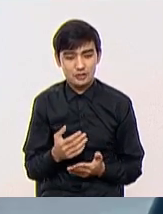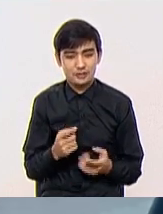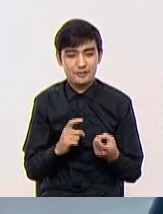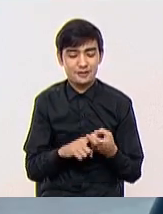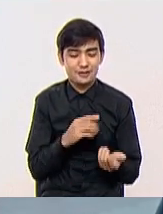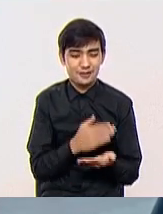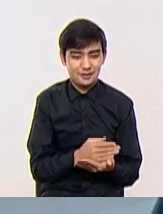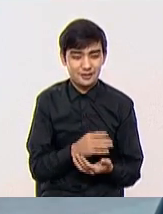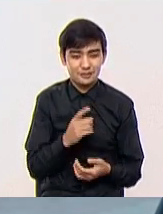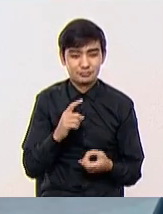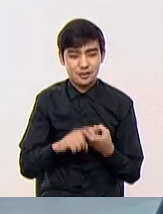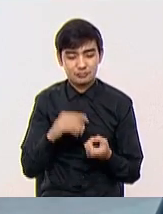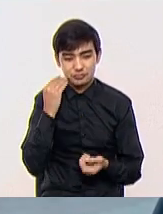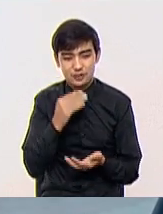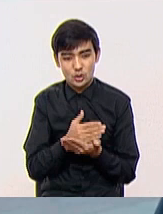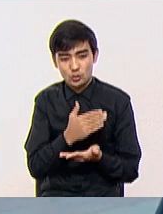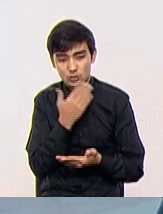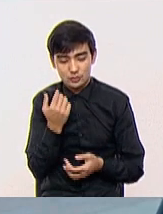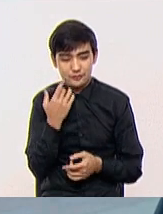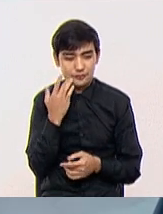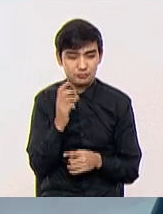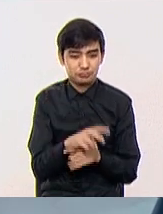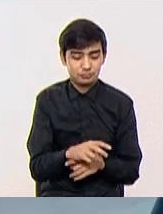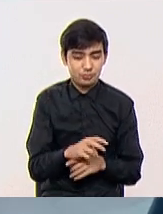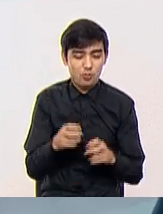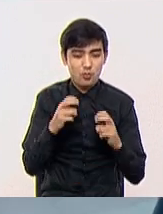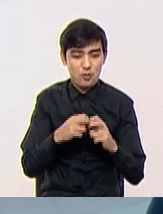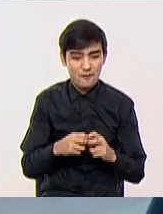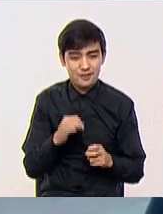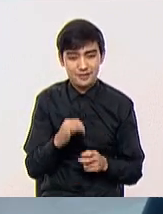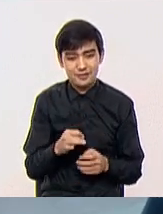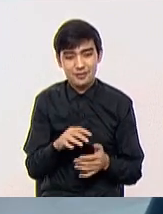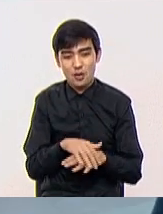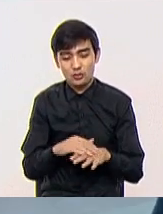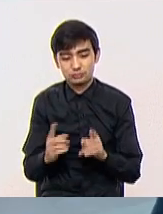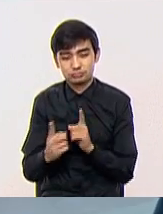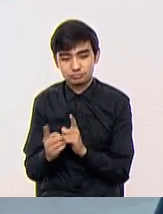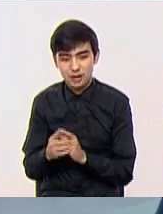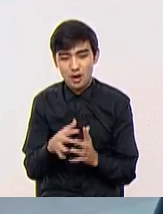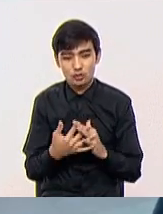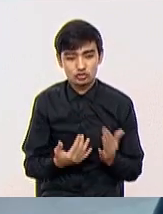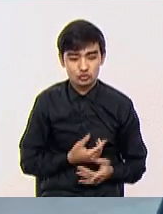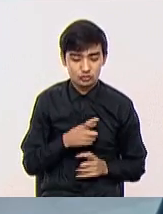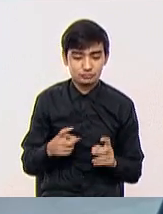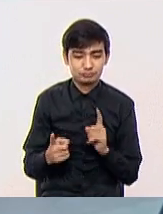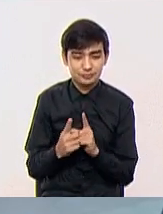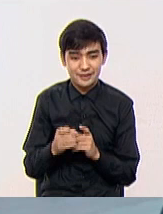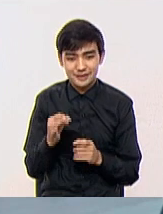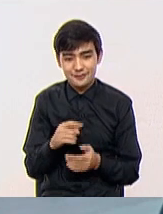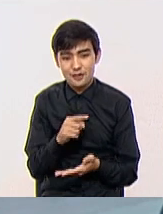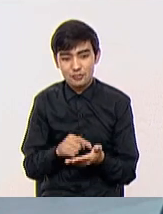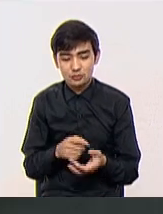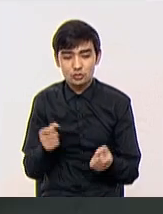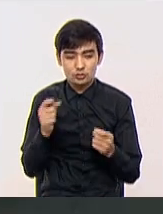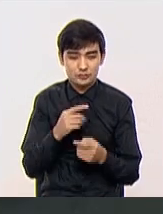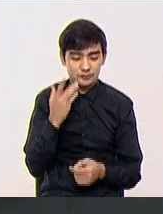бар екенін, байланыс сапасы дұрыс па екенін соны бақылауға шығып, осы халықпен кездесіп, ауыл тұрғындарымен кездесіп, сол сапа бойынша қарастыруға